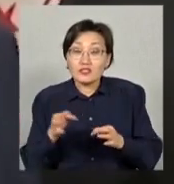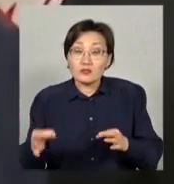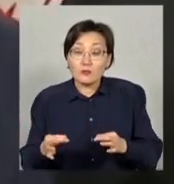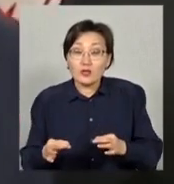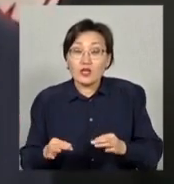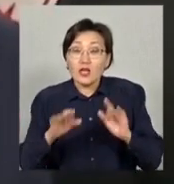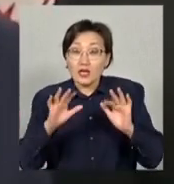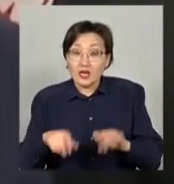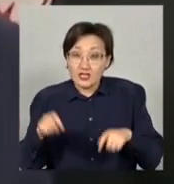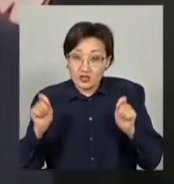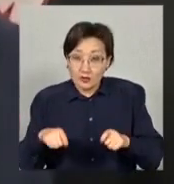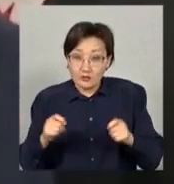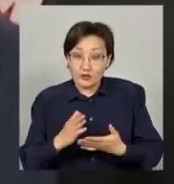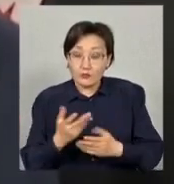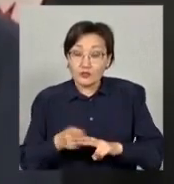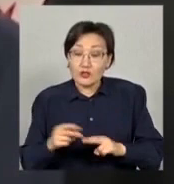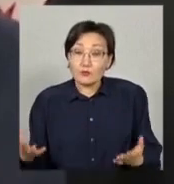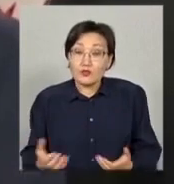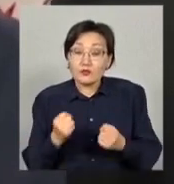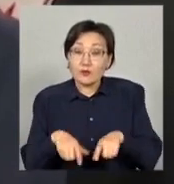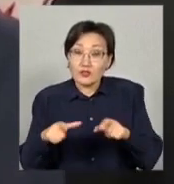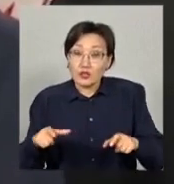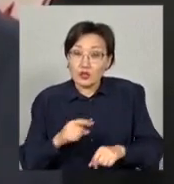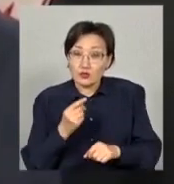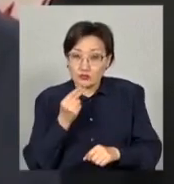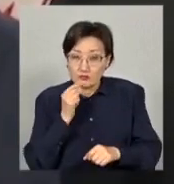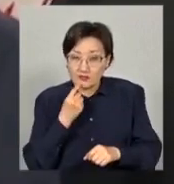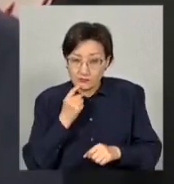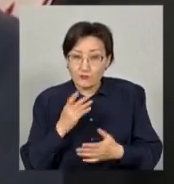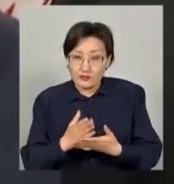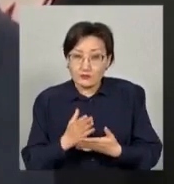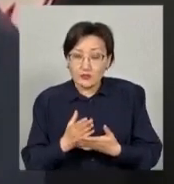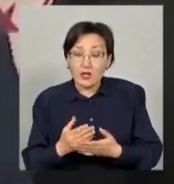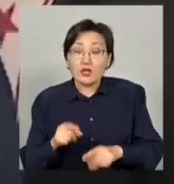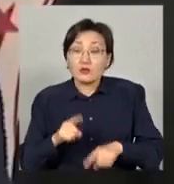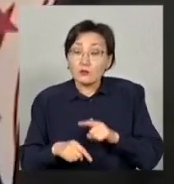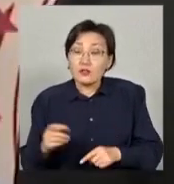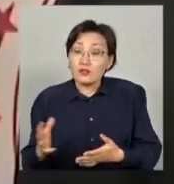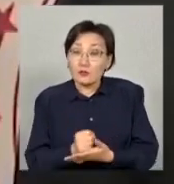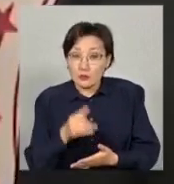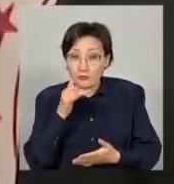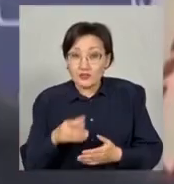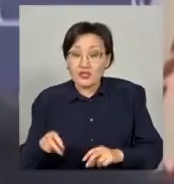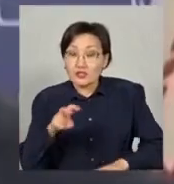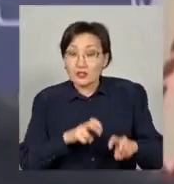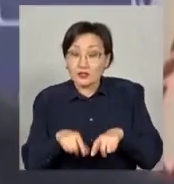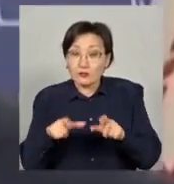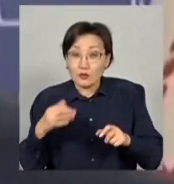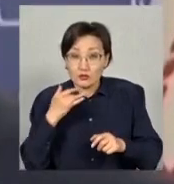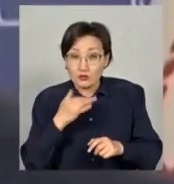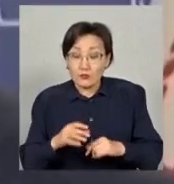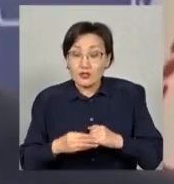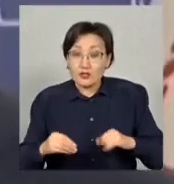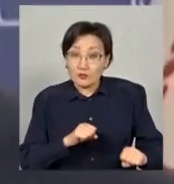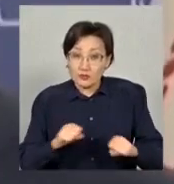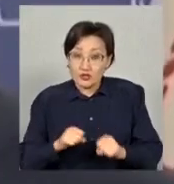аралас жаңбыр себелеп тұр. Бұл да құтқарушылардың жұмысын біраз қиындатуда. Жақындарын таба алмай іздеп жүрген адамдар көп. Қазір жер сілкінген